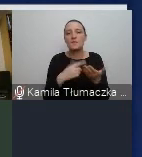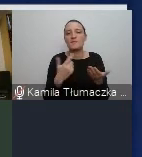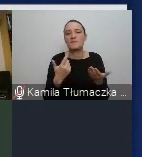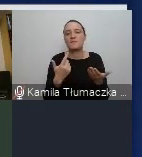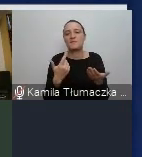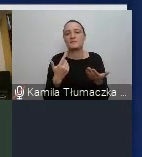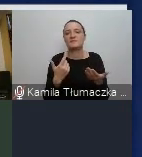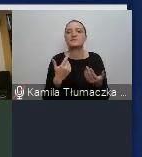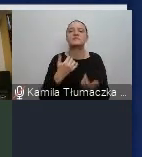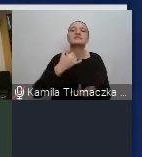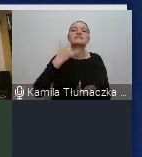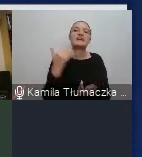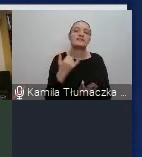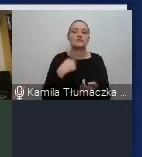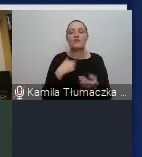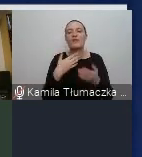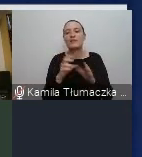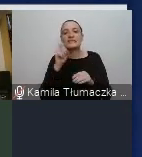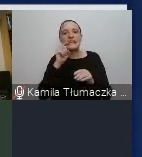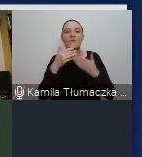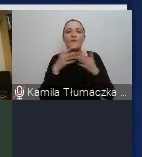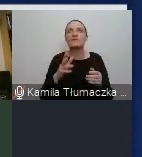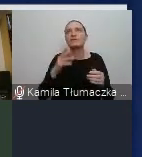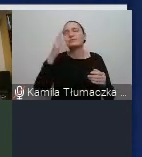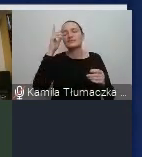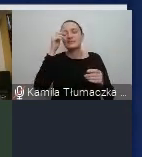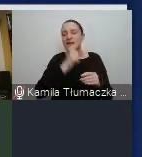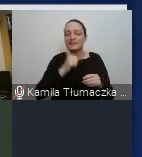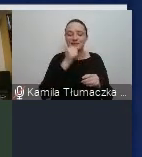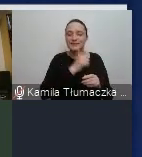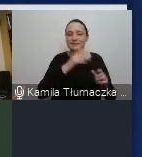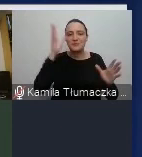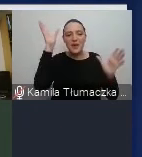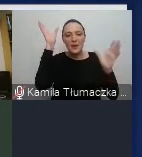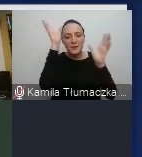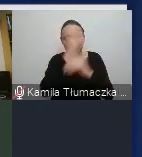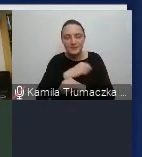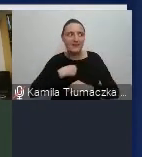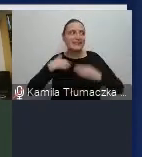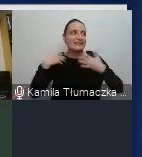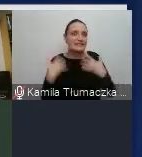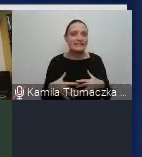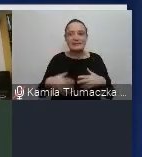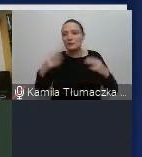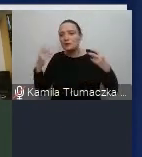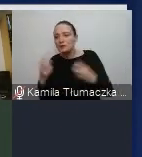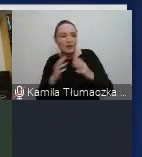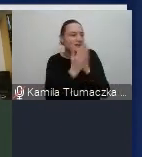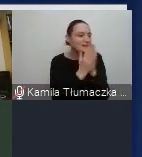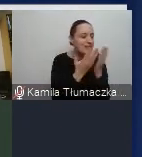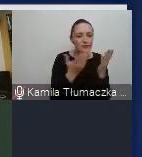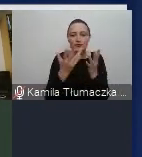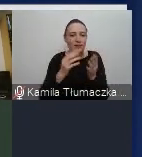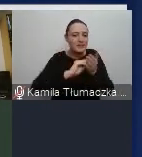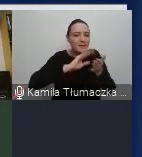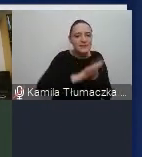za każdym razem, jak odpalałam Skype'a, nie pamiętałam hasła, musiałam, wiązało się to z moim stresem, poszukiwaniem po zeszytach, gdzie ono było